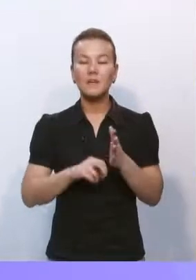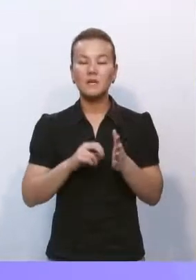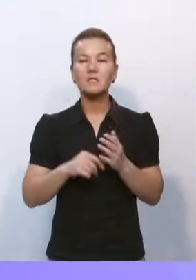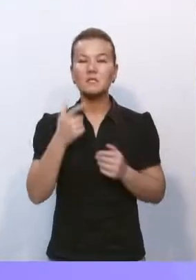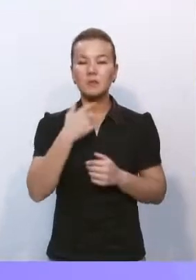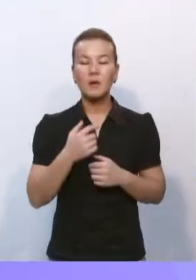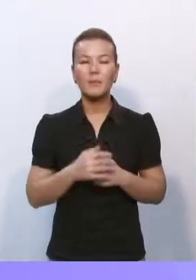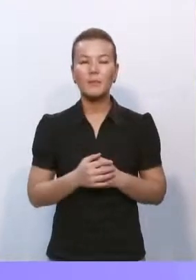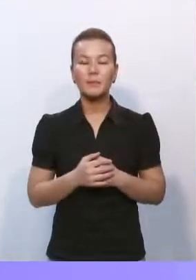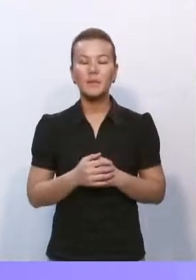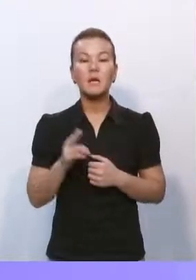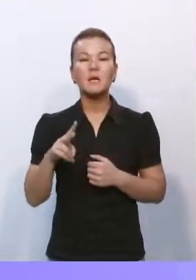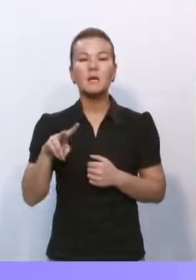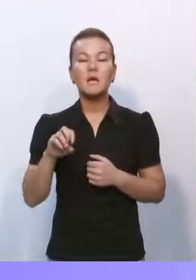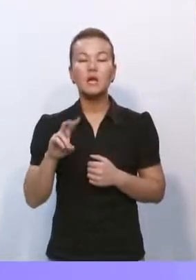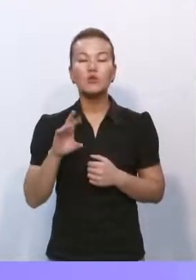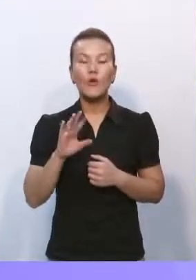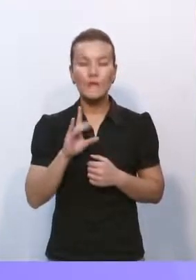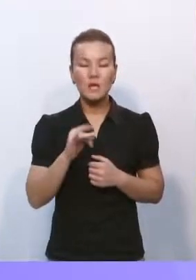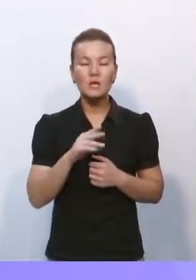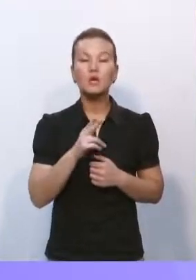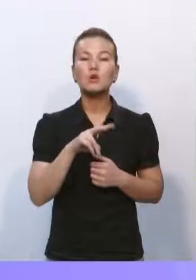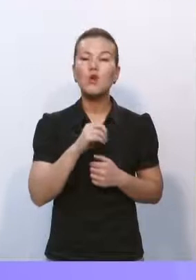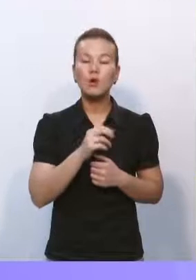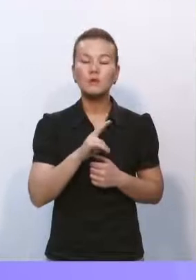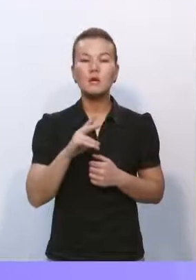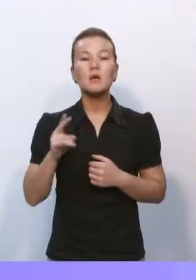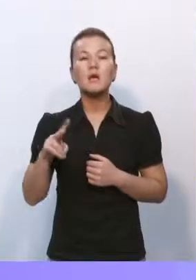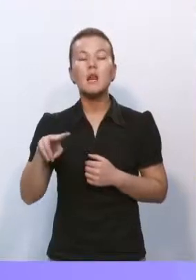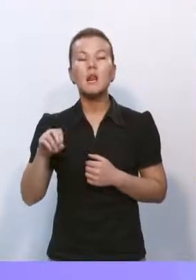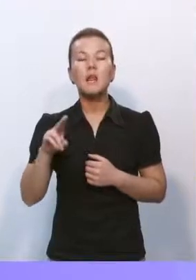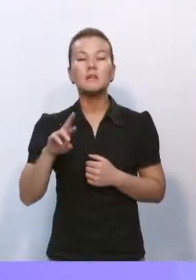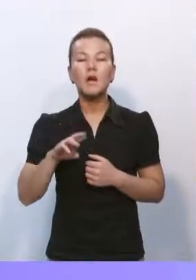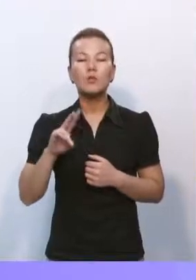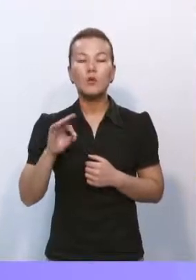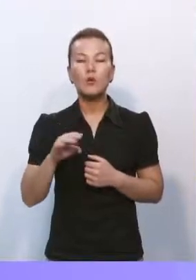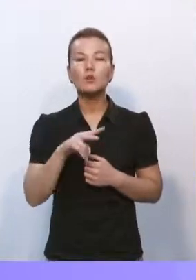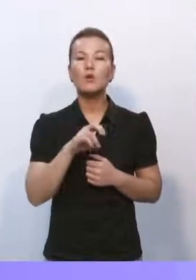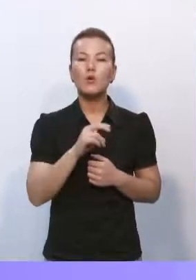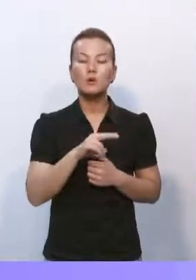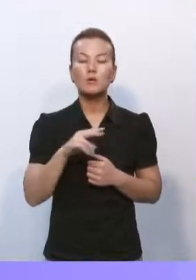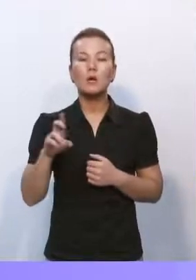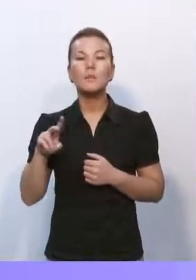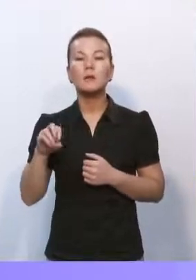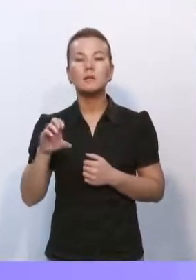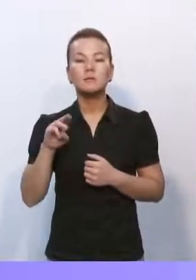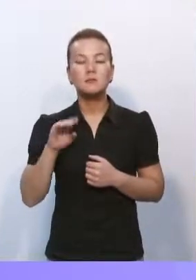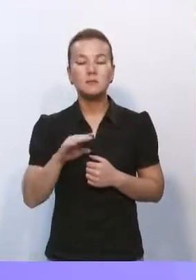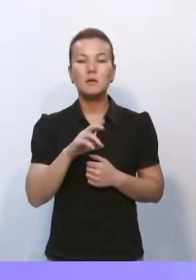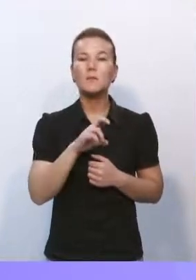Проверьте себя. Кленовый – клен, ледяной – лед, блестит –